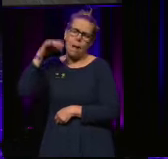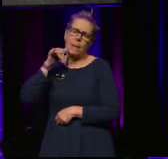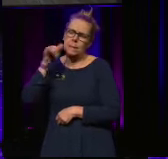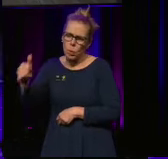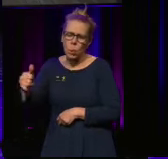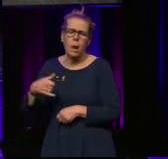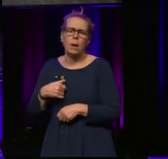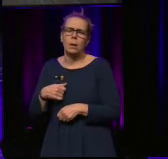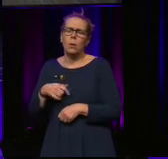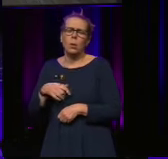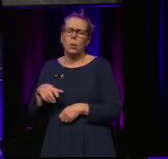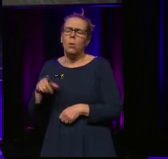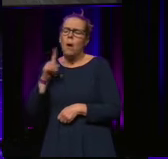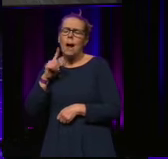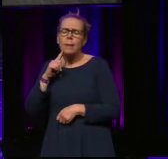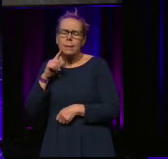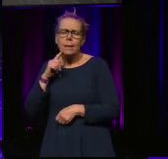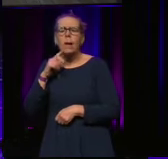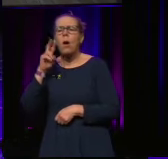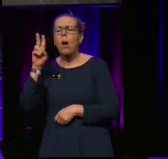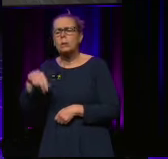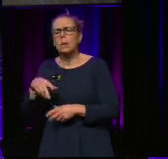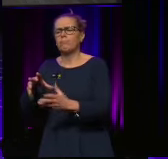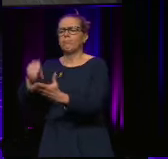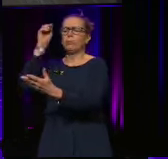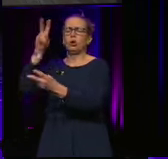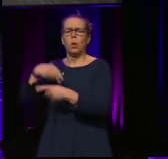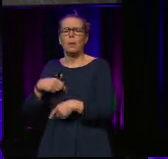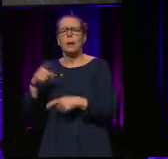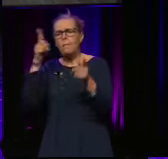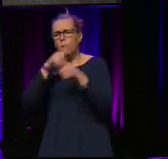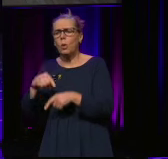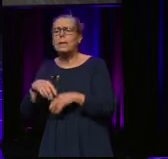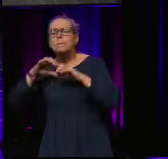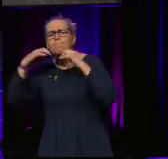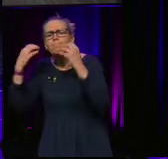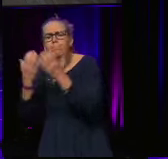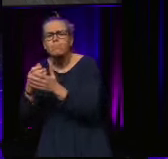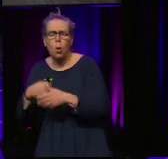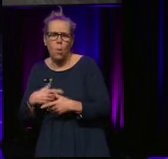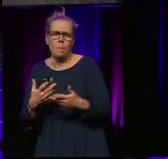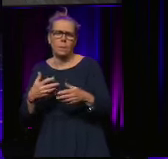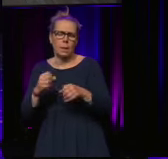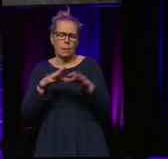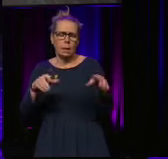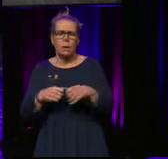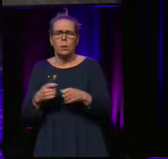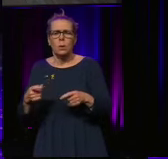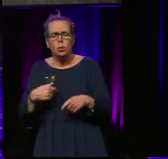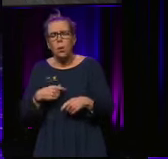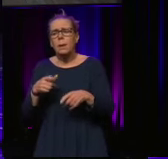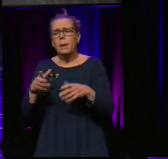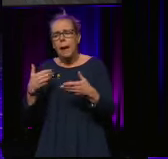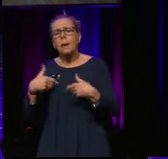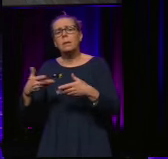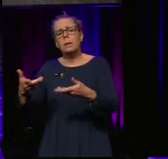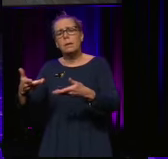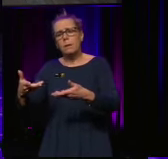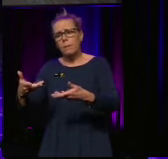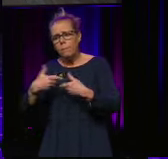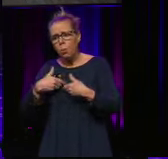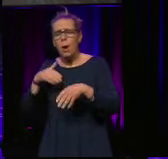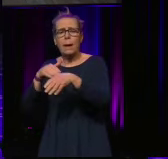liksom på något sätt som folkets värn mot överheten. Och JOs uppgift är ju då inte minst att ta emot anmälningar från enskilda som känner sig illa behandlade